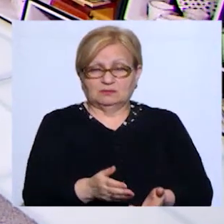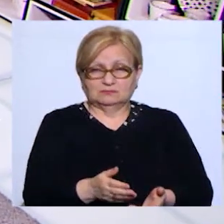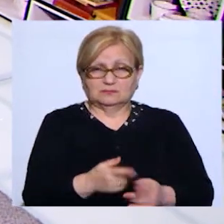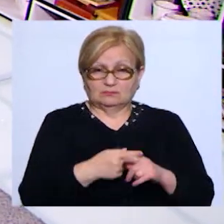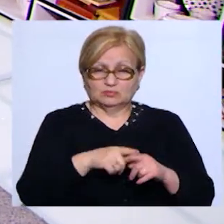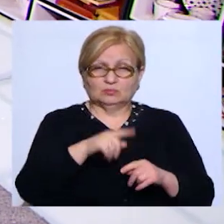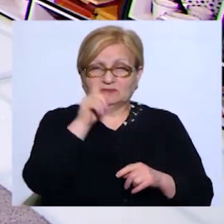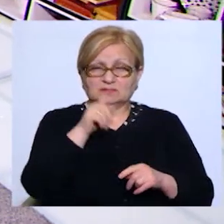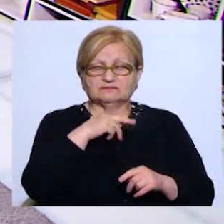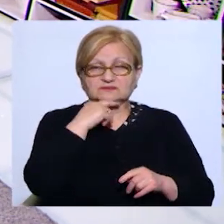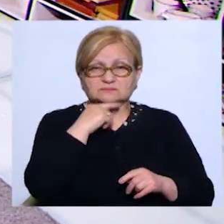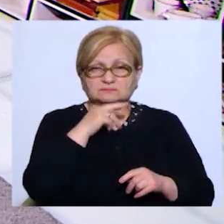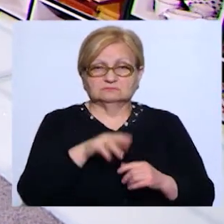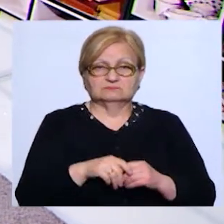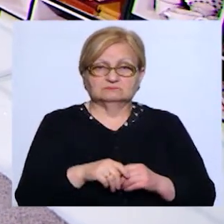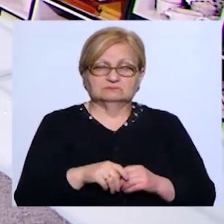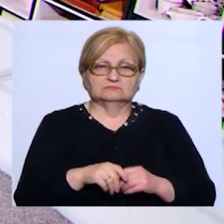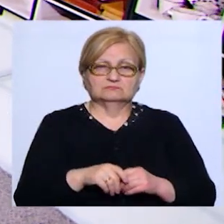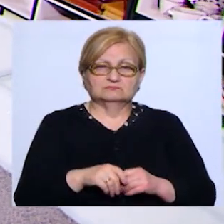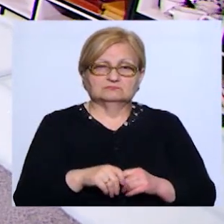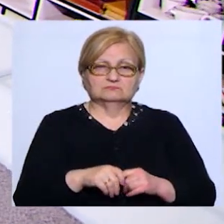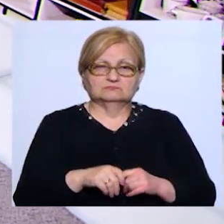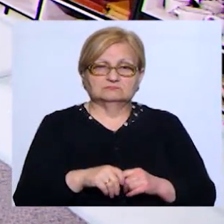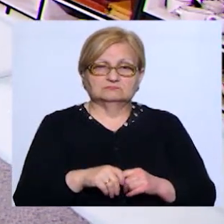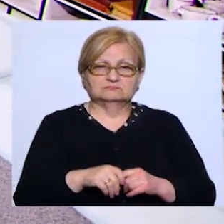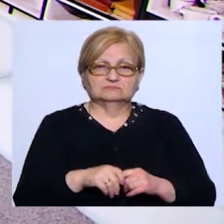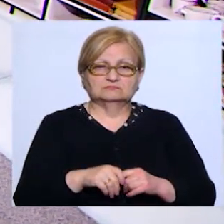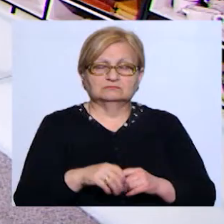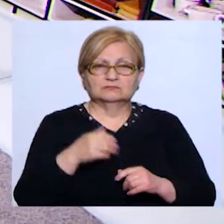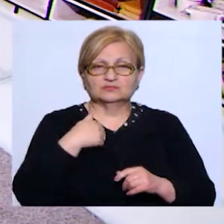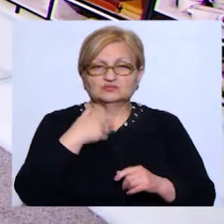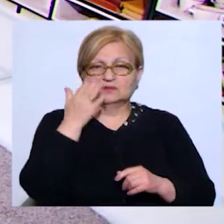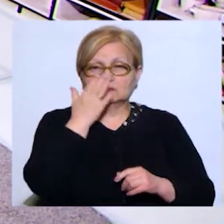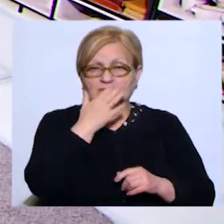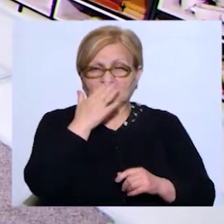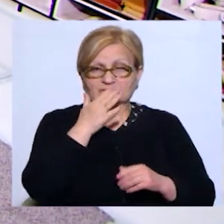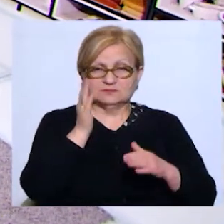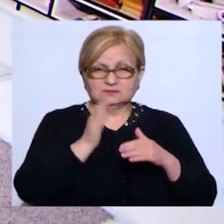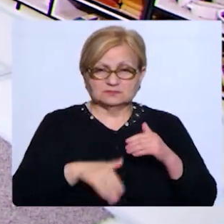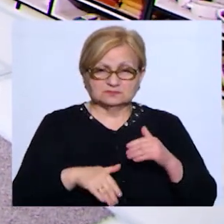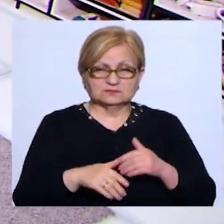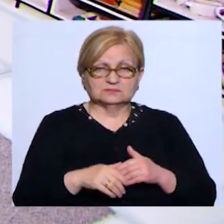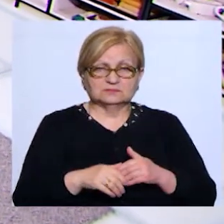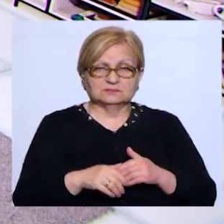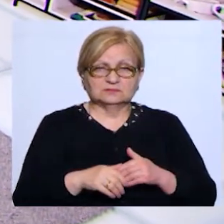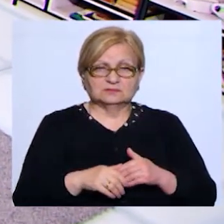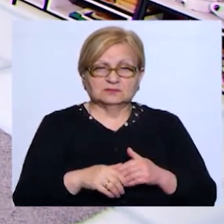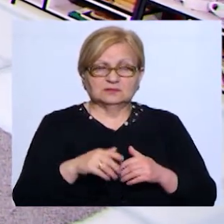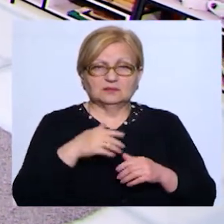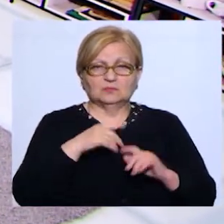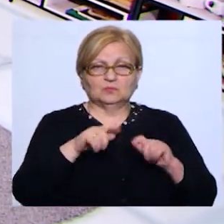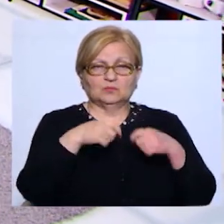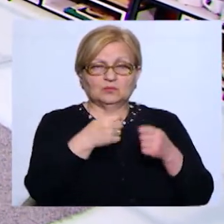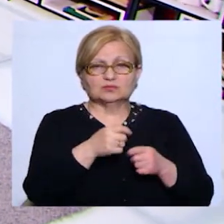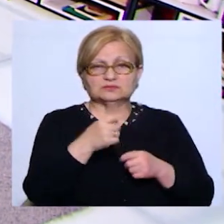ხომ? მოდით ახლა ამით ჩვენი გაკვეთილი დასასრულს მიუახლოვთ და დაგიტოვებთ აი ერთ